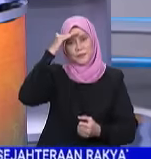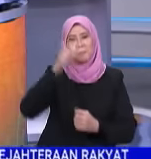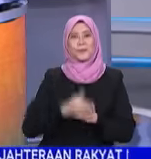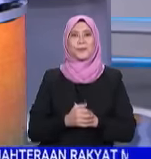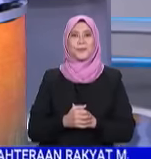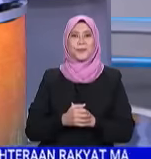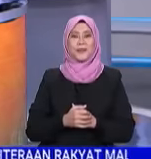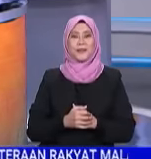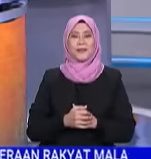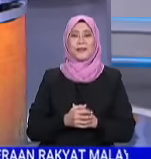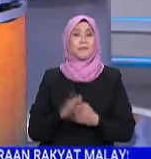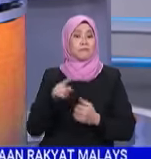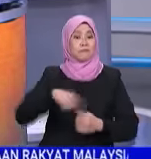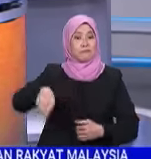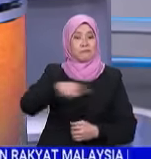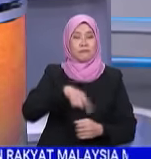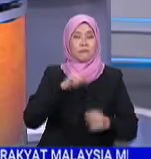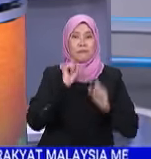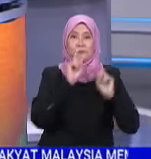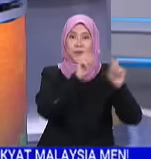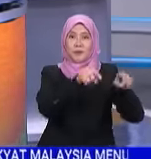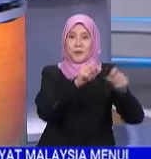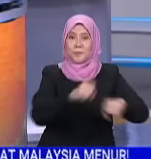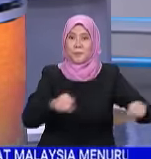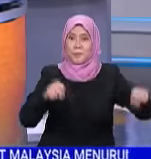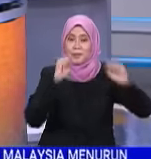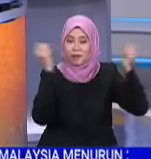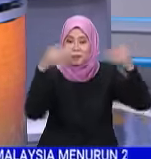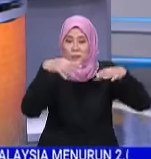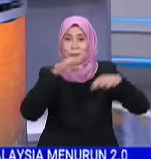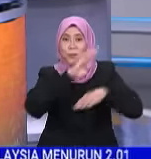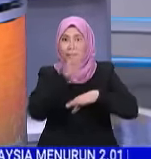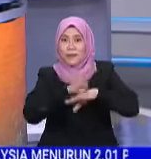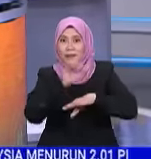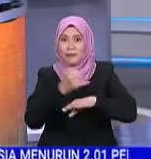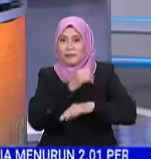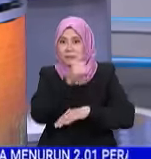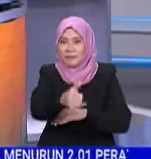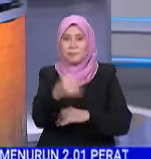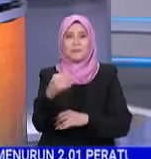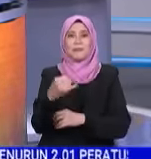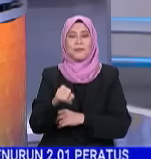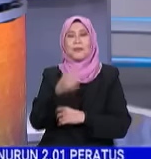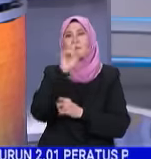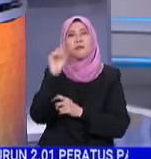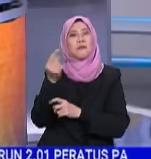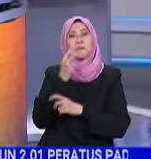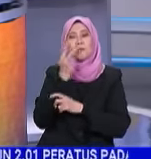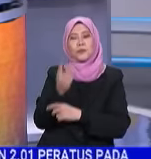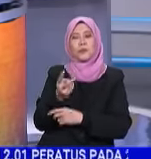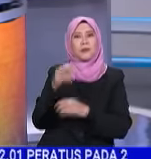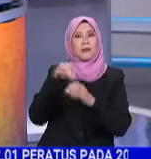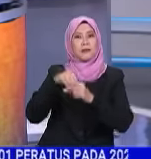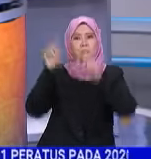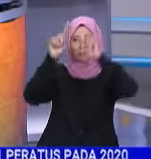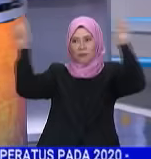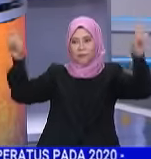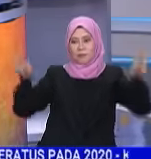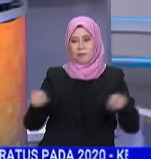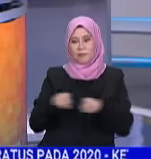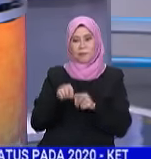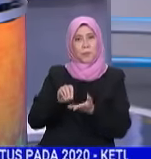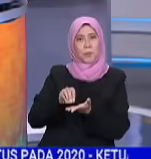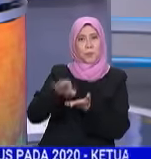rata-rata mereka yang tidak turun ke stadium nasional Bukit Jalil hanya menyaksikan perlawanan final tersebut menerusi skrin besar di